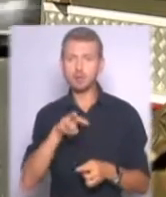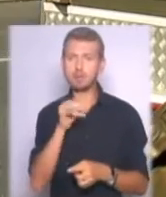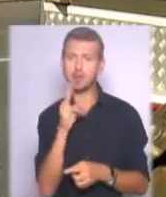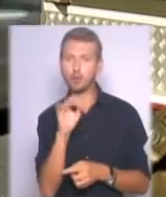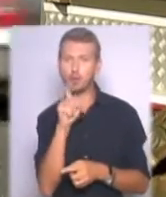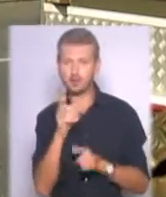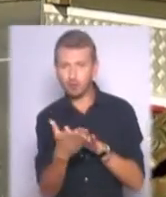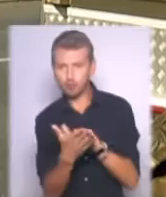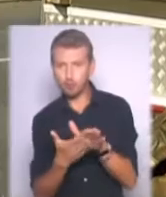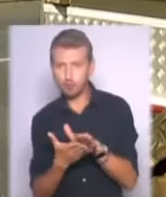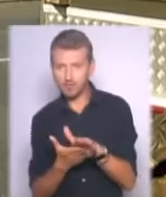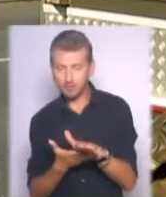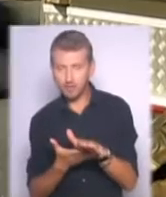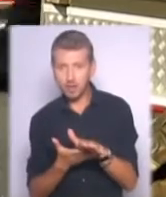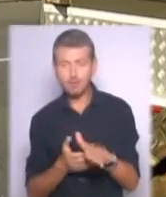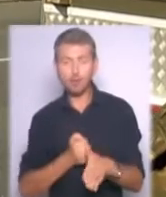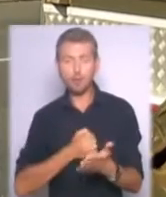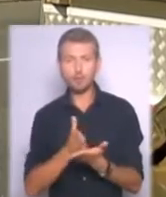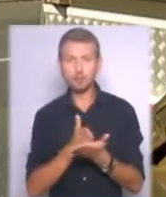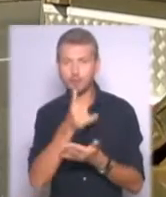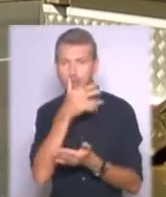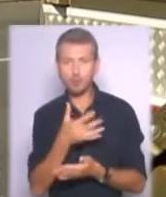то військовослужбовець не зможе носити